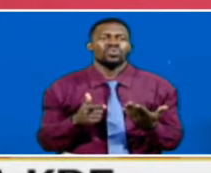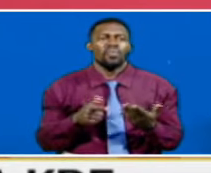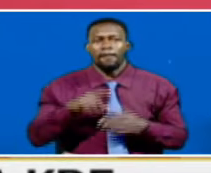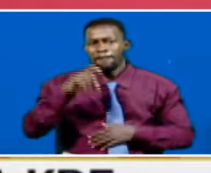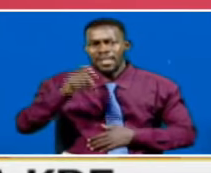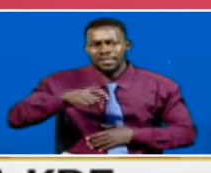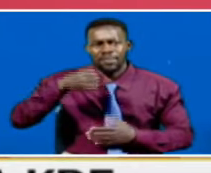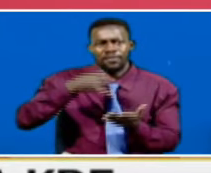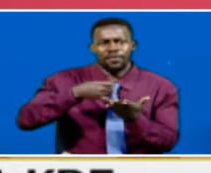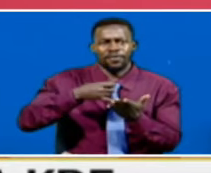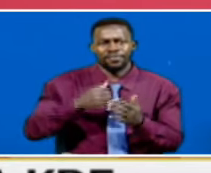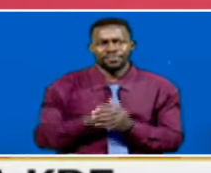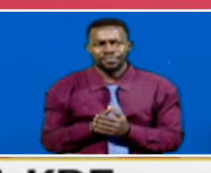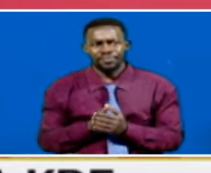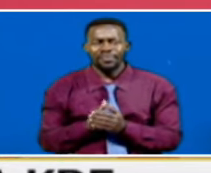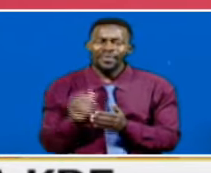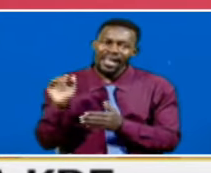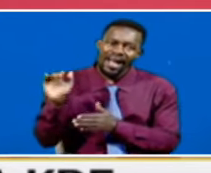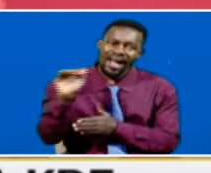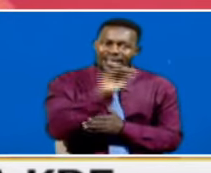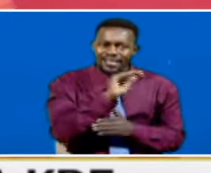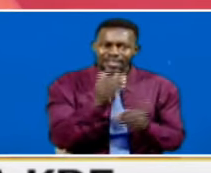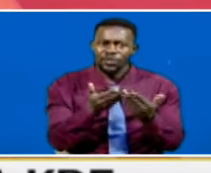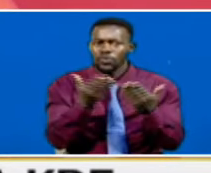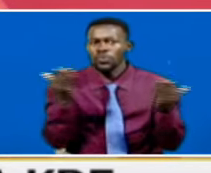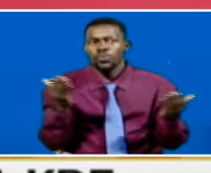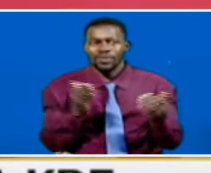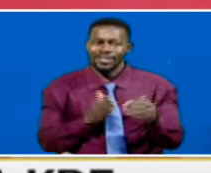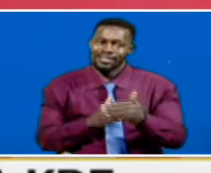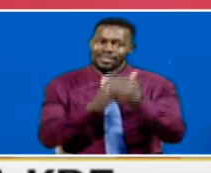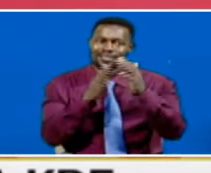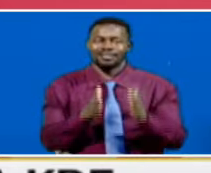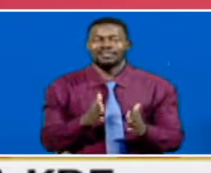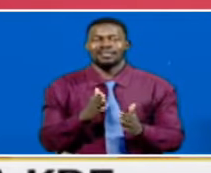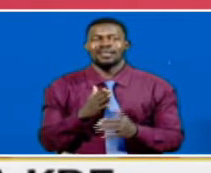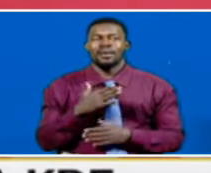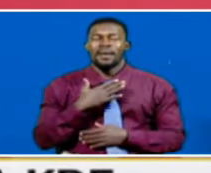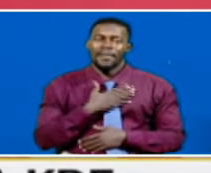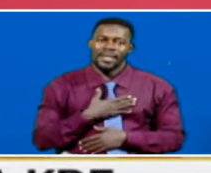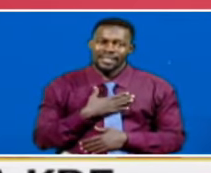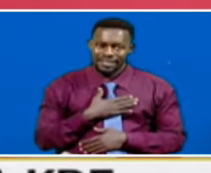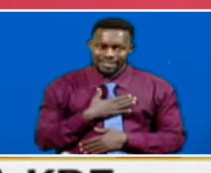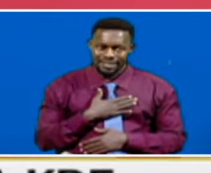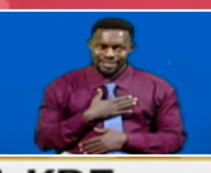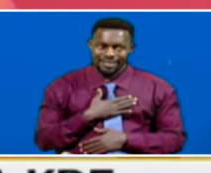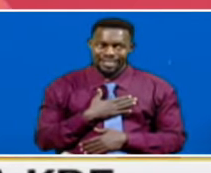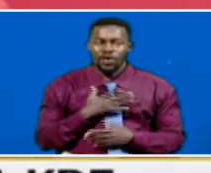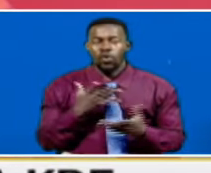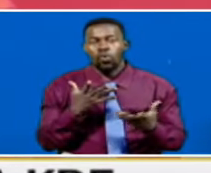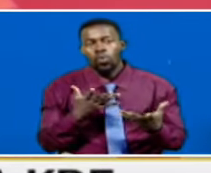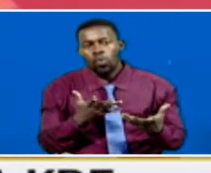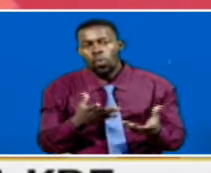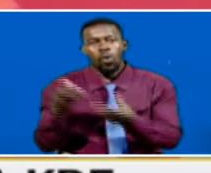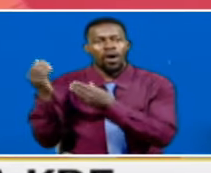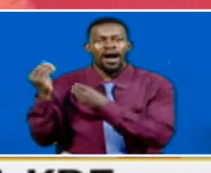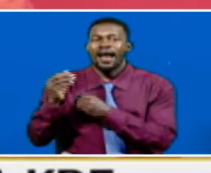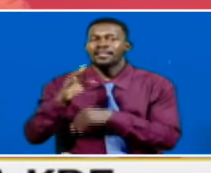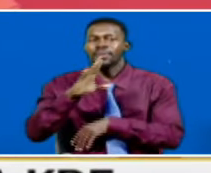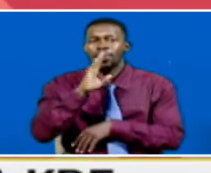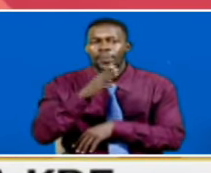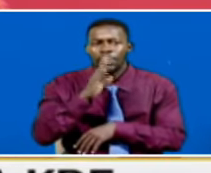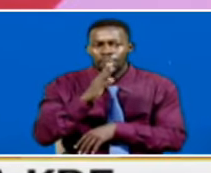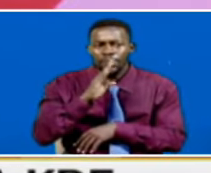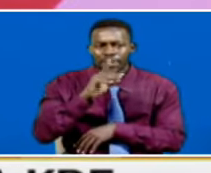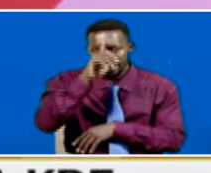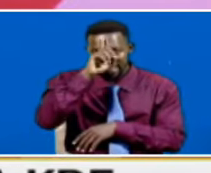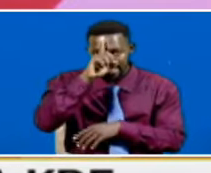you leaders. When you are a national leader, you go out there, weigh what you are going to say in the